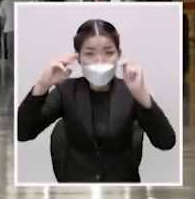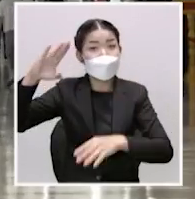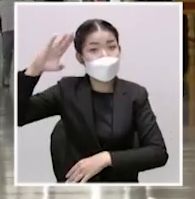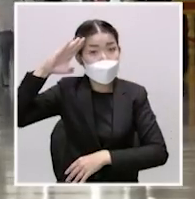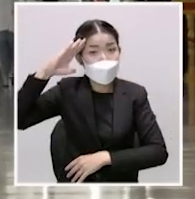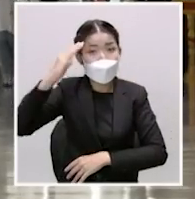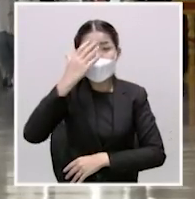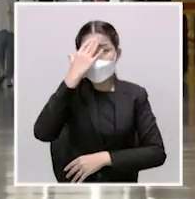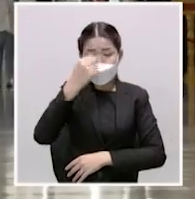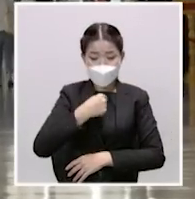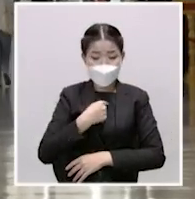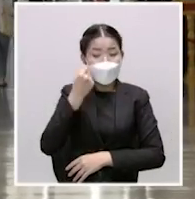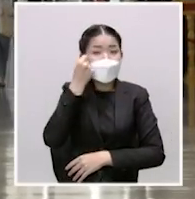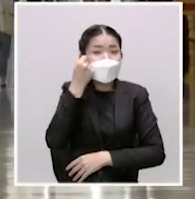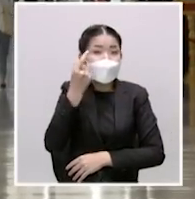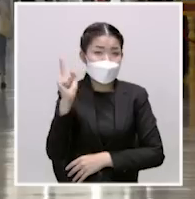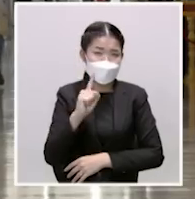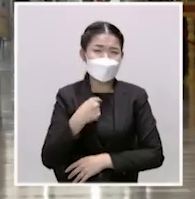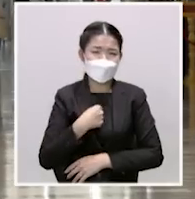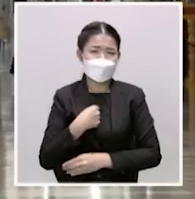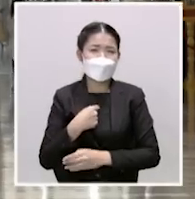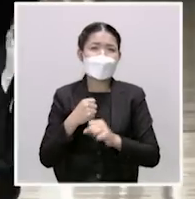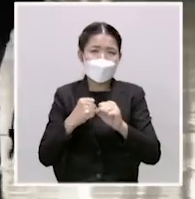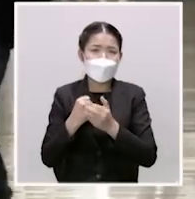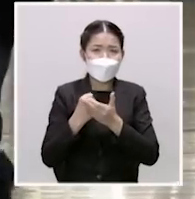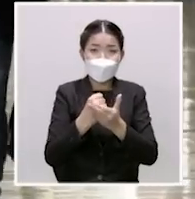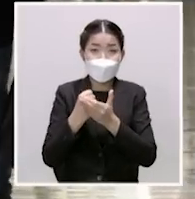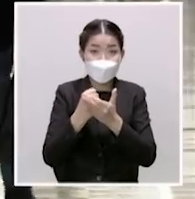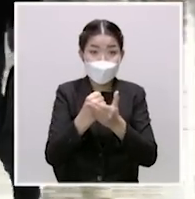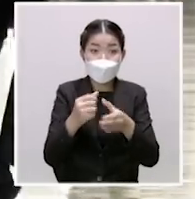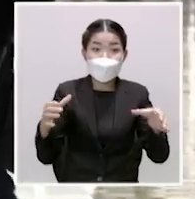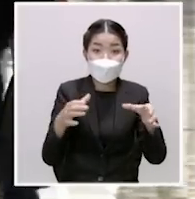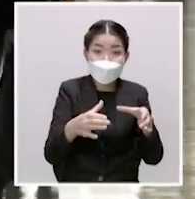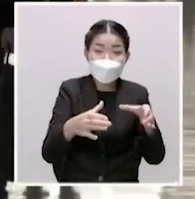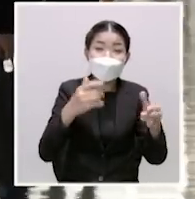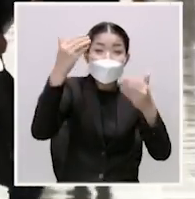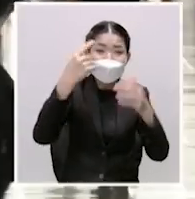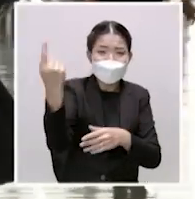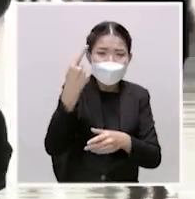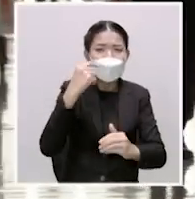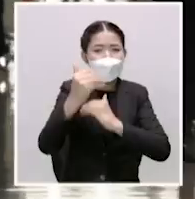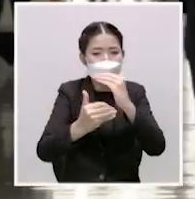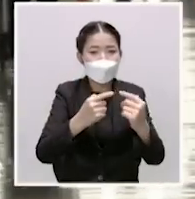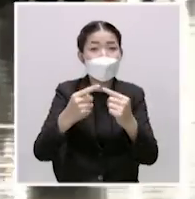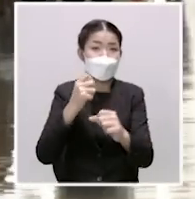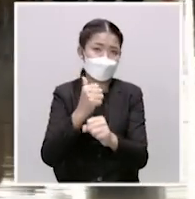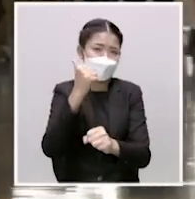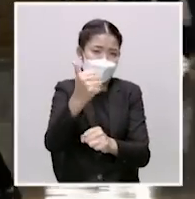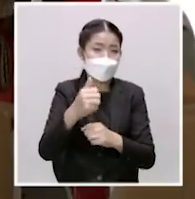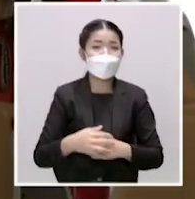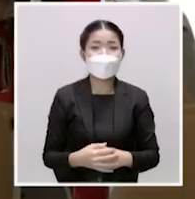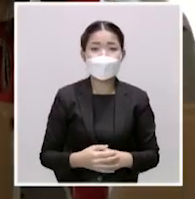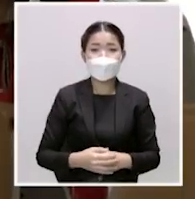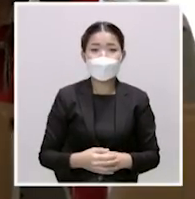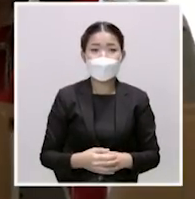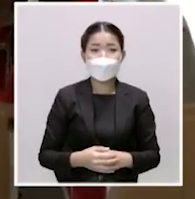ที่นะครับผมเข้าใจว่าท่านก็กำลังที่จะช่วยพวกเรากลุ่มท่องเที่ยวนะครับให้เดินหน้าให้ได้นะครับเจตนาที่เดียวท่านตั้ง